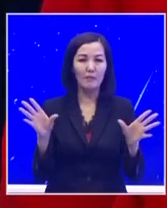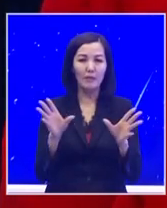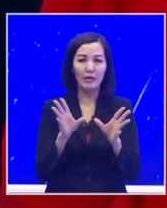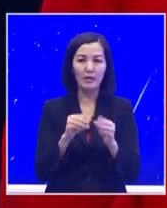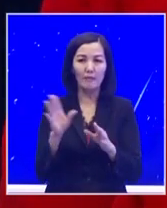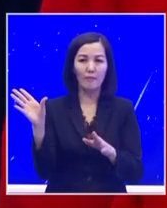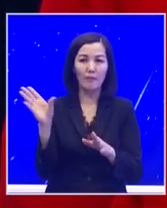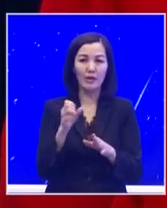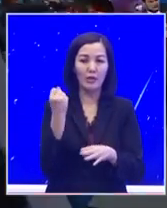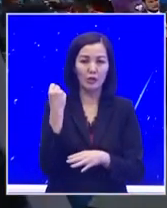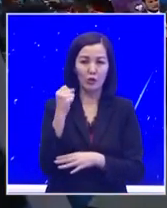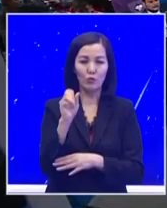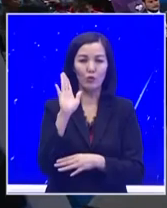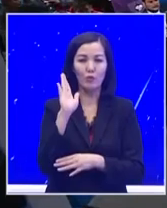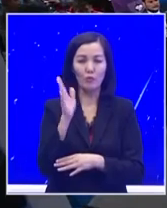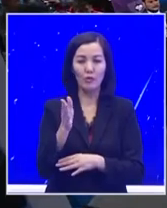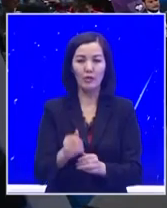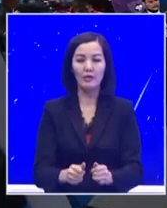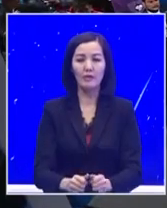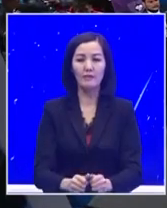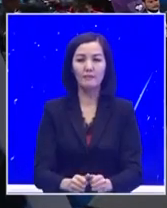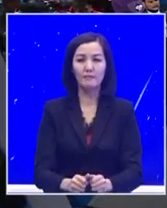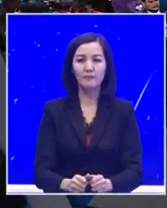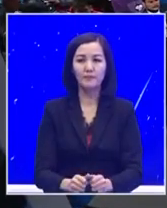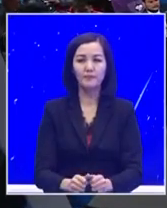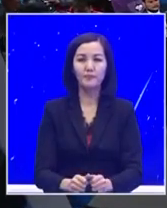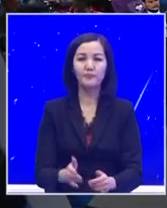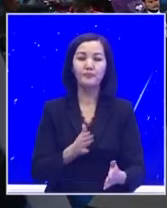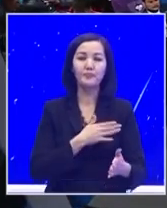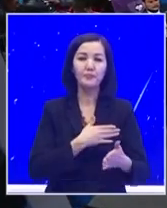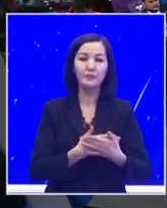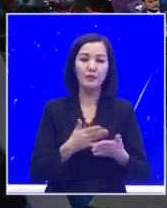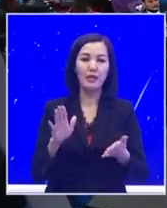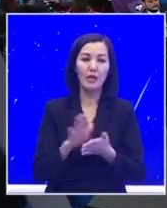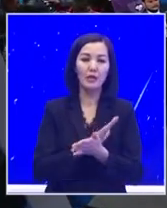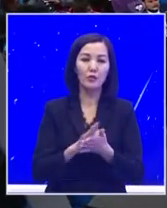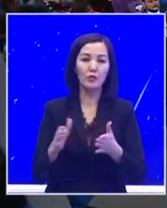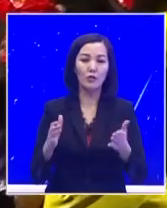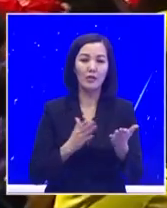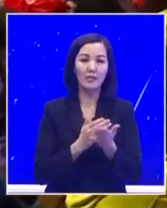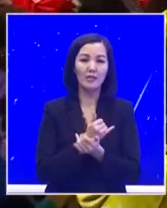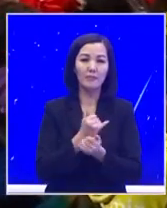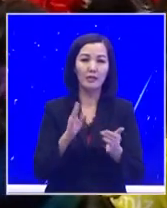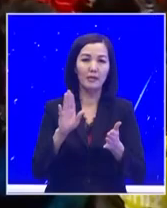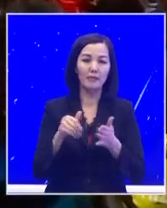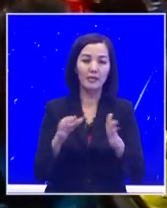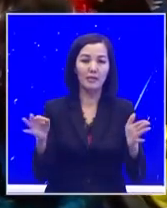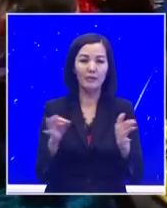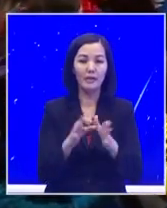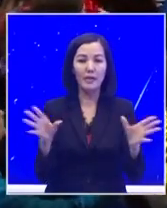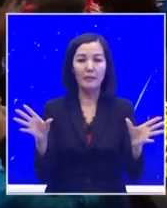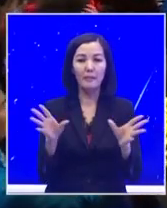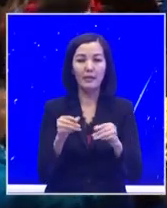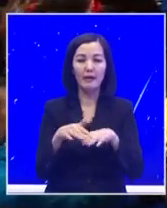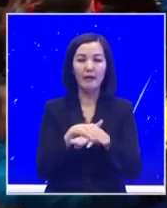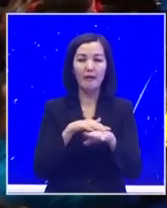жүк жеңіл дейді біздің халқымыз. Волонтерлік қызметтің басты мақсаты да бірге жұмылып,